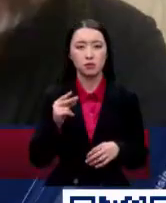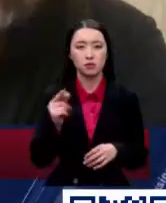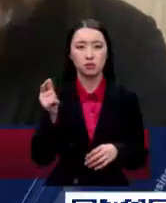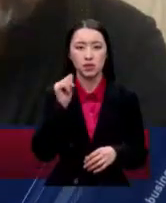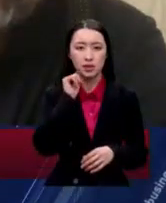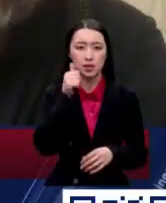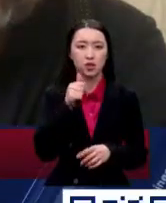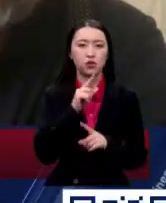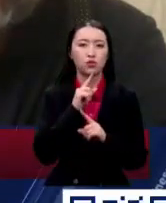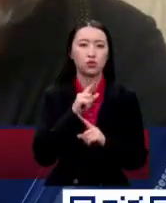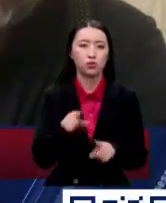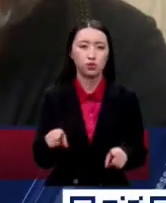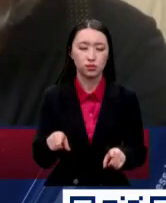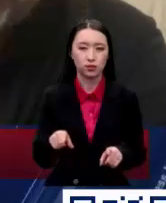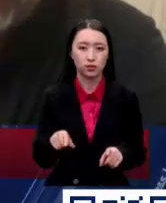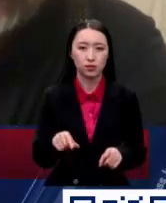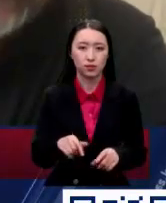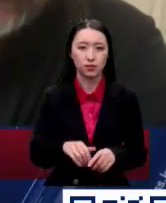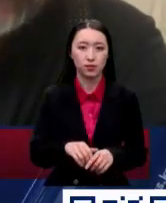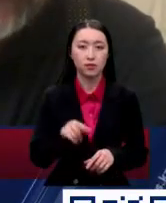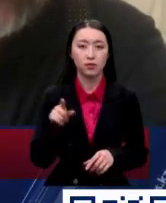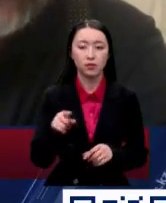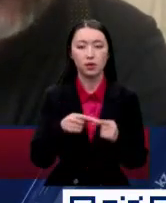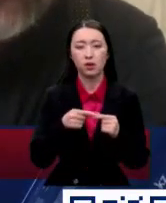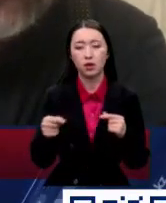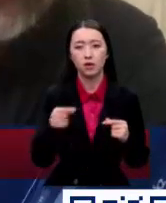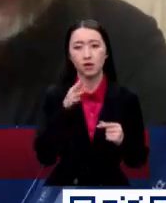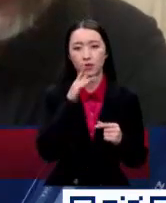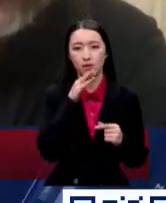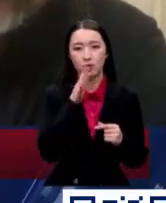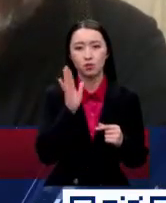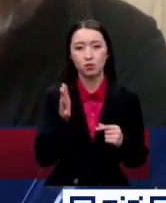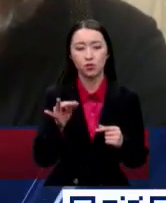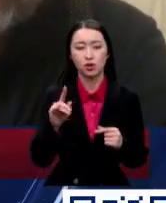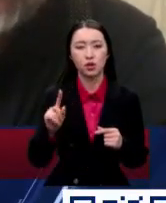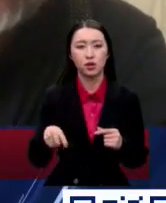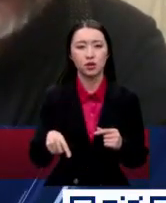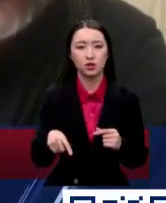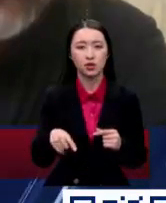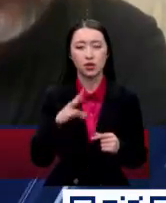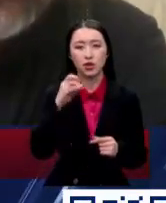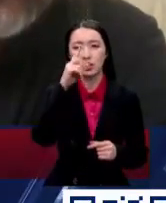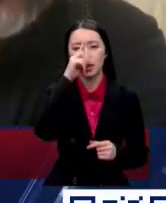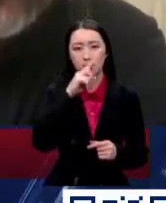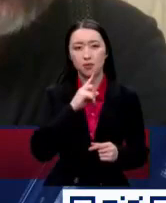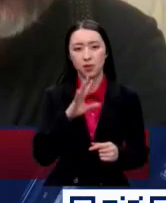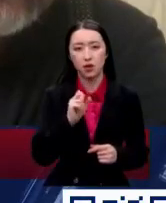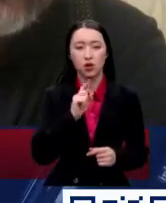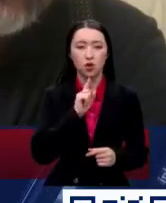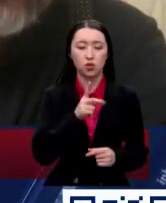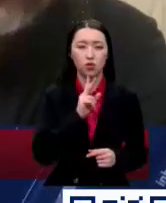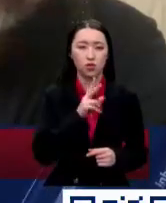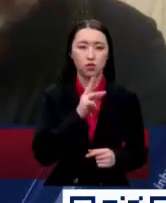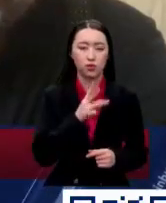на следующий день после установления мира. Она потребует время, и, наверное, речь даже идет не о месяцах, а о годах.